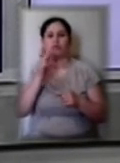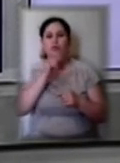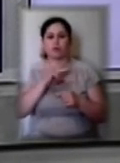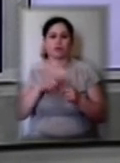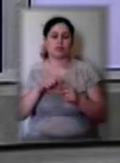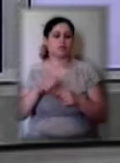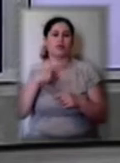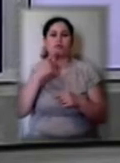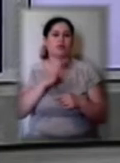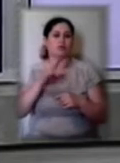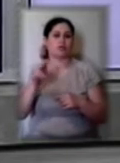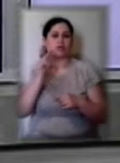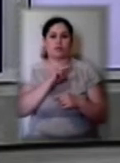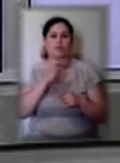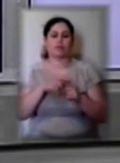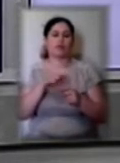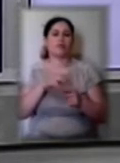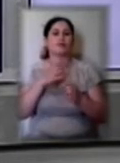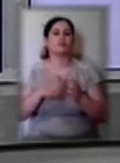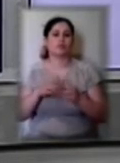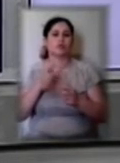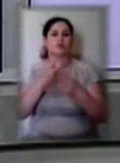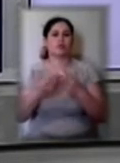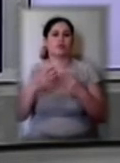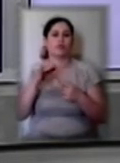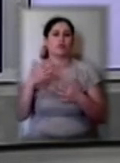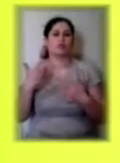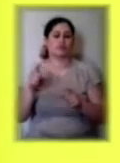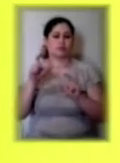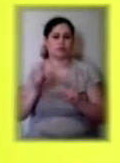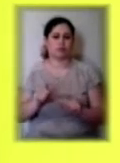заперечують. Безпосередніх нападників засудили вони за ґратами.